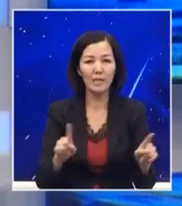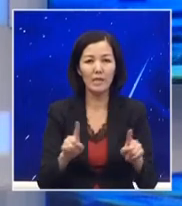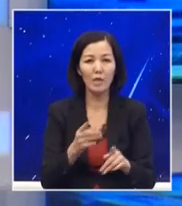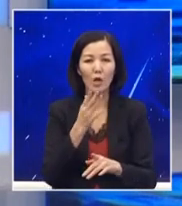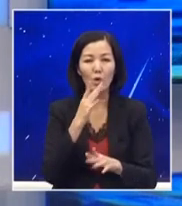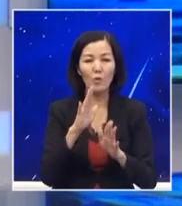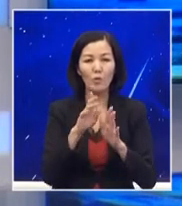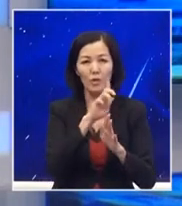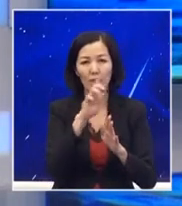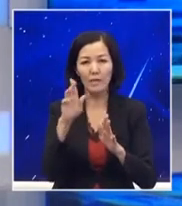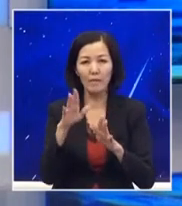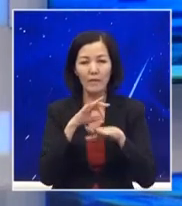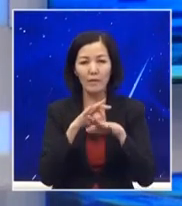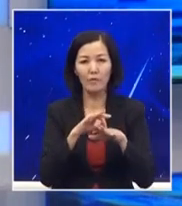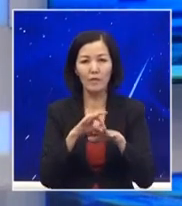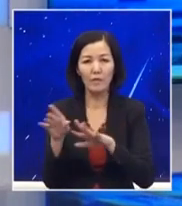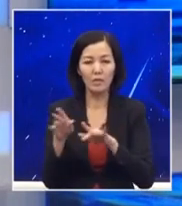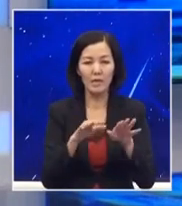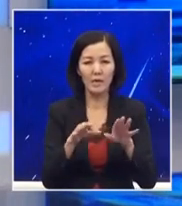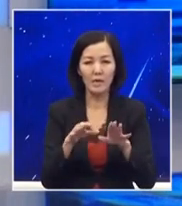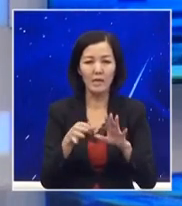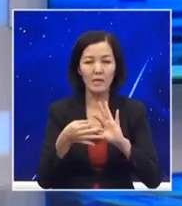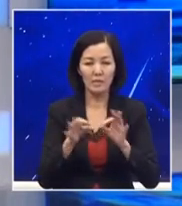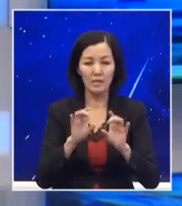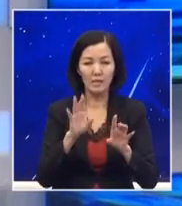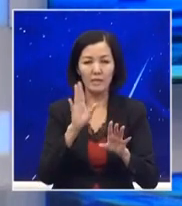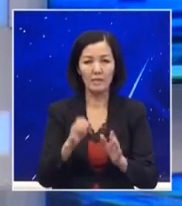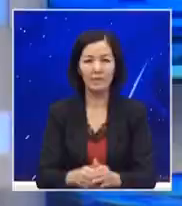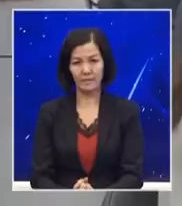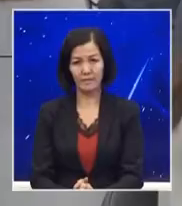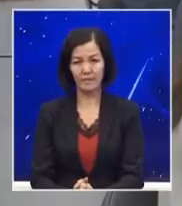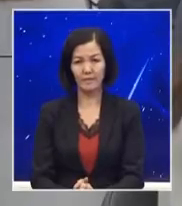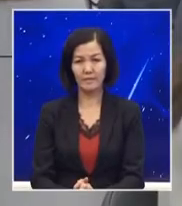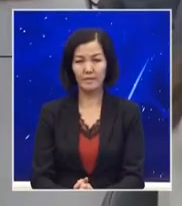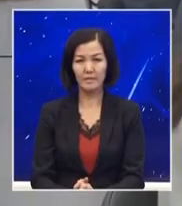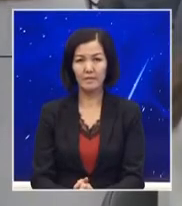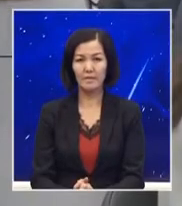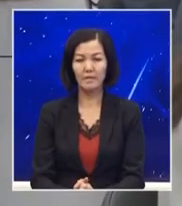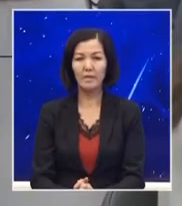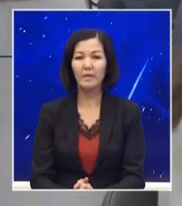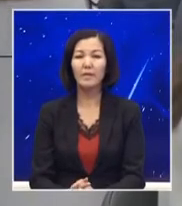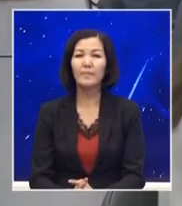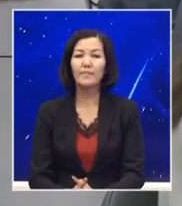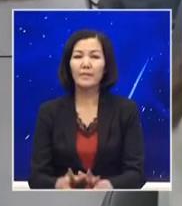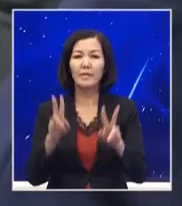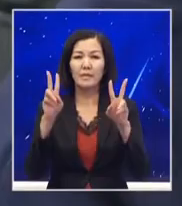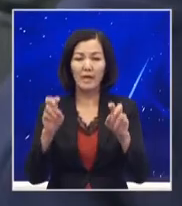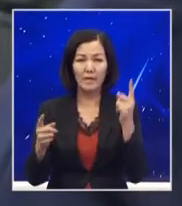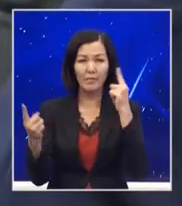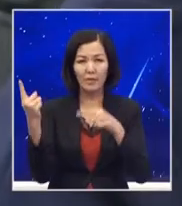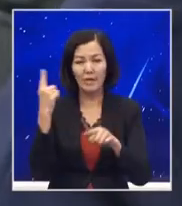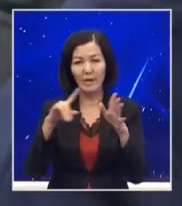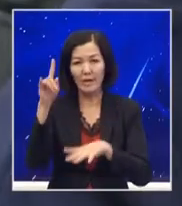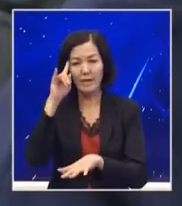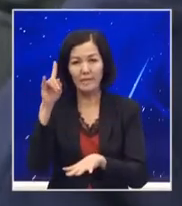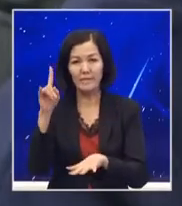кітапханада өткен шараға тілшіміз Құрманжан Қасымжанұлы барып қайтты. Детектив жанры қазақ қаламгерлер арасында